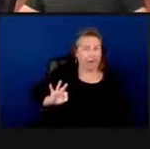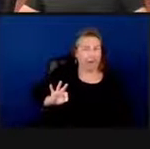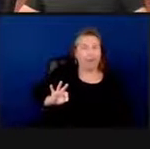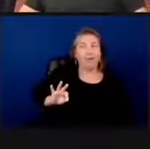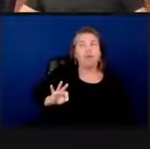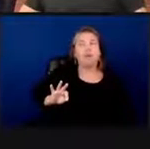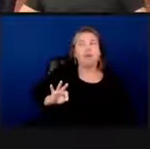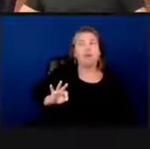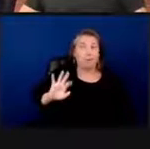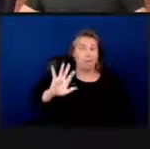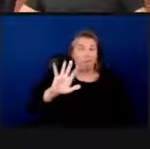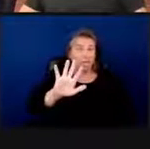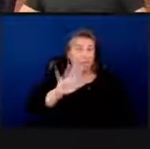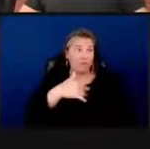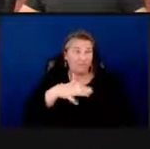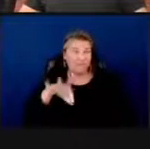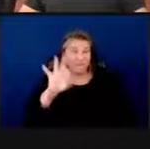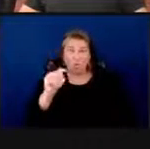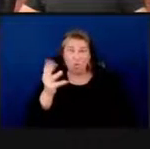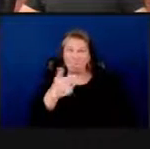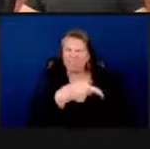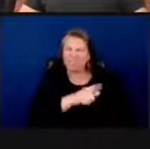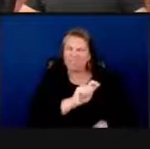وتحيات الثانويات.